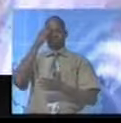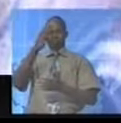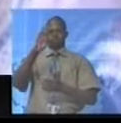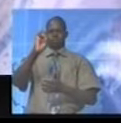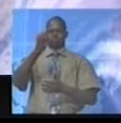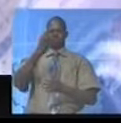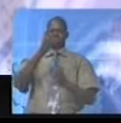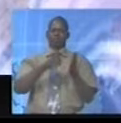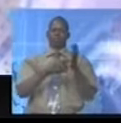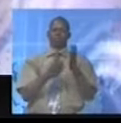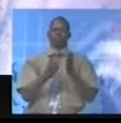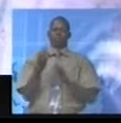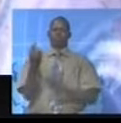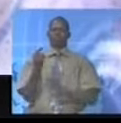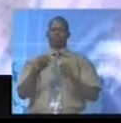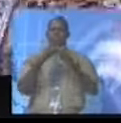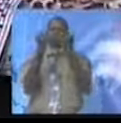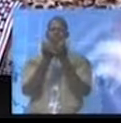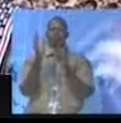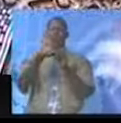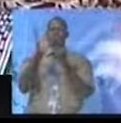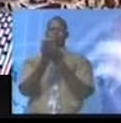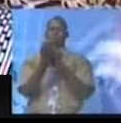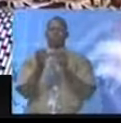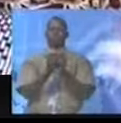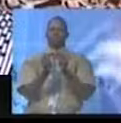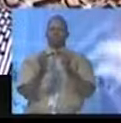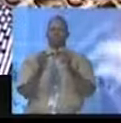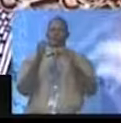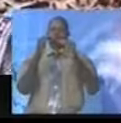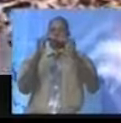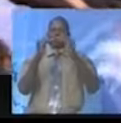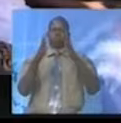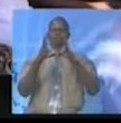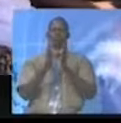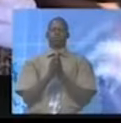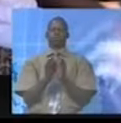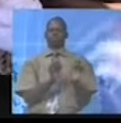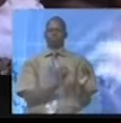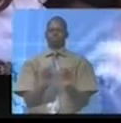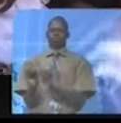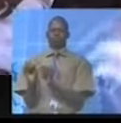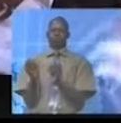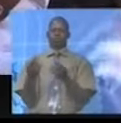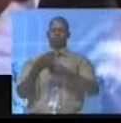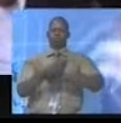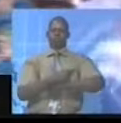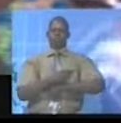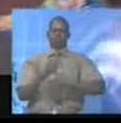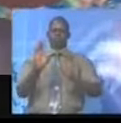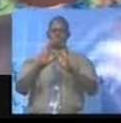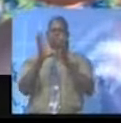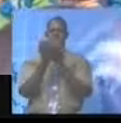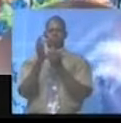4e fois consécutive, l'association Culture sans frontières tient son pari. Le pari organisationnel de journées communautaires pour